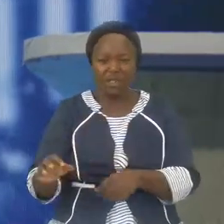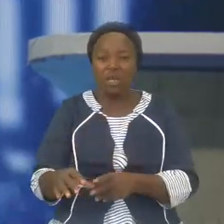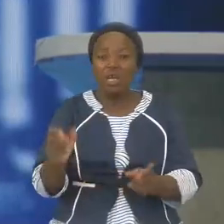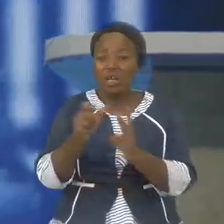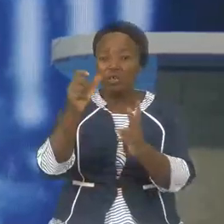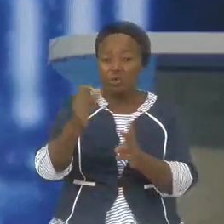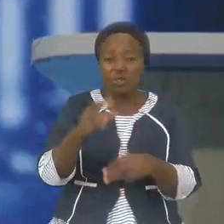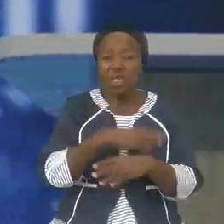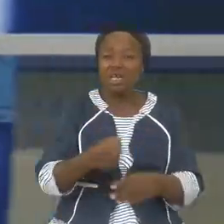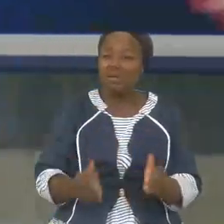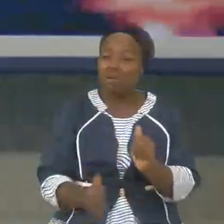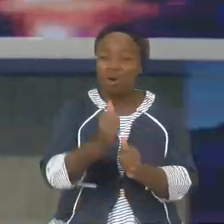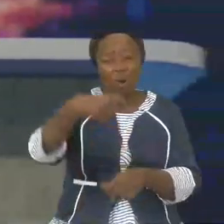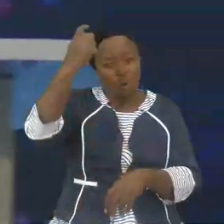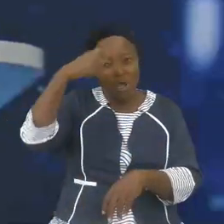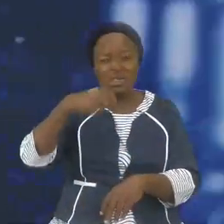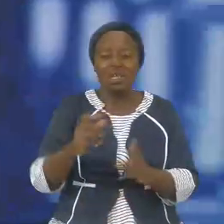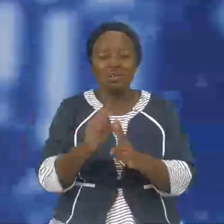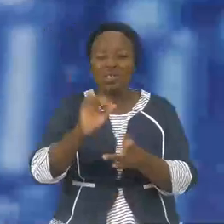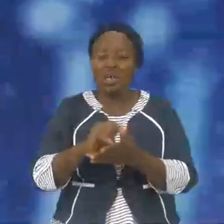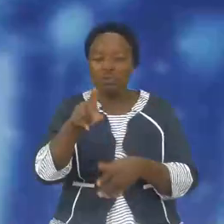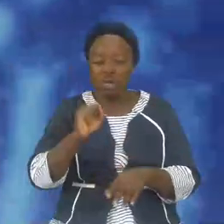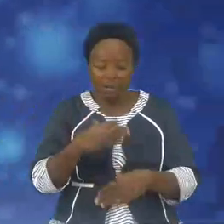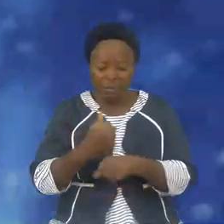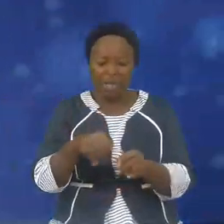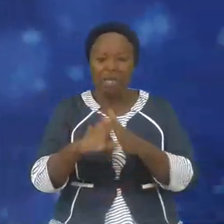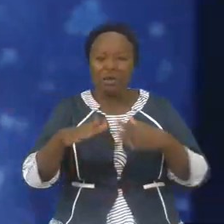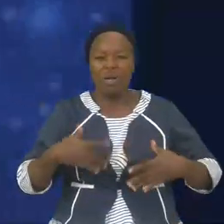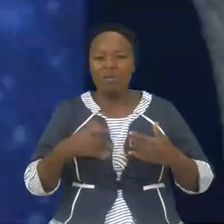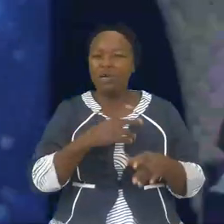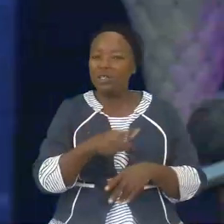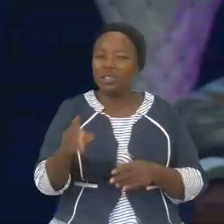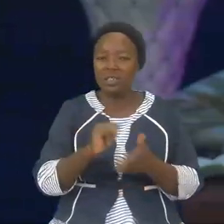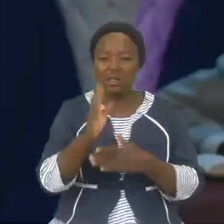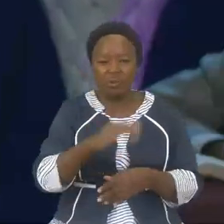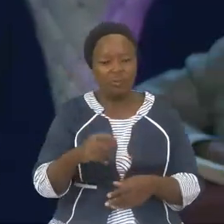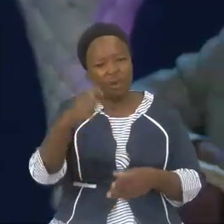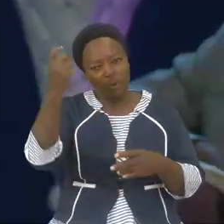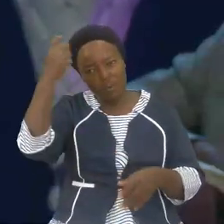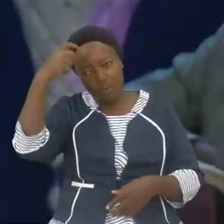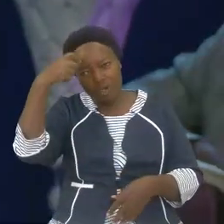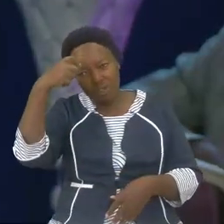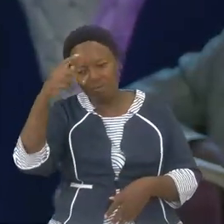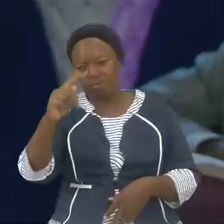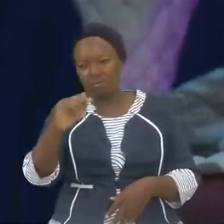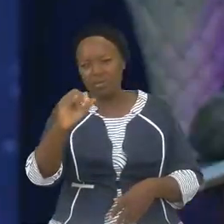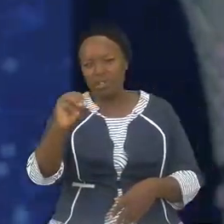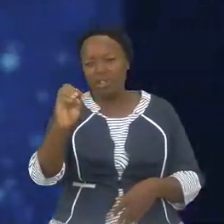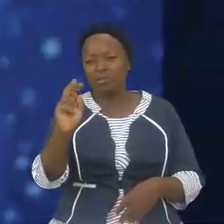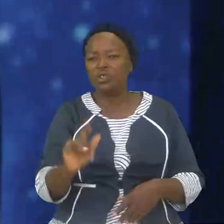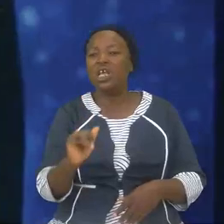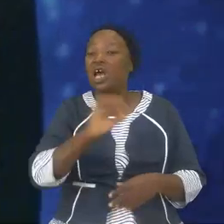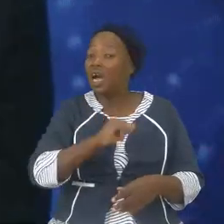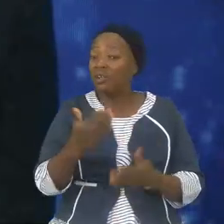qui mène à l'enfer. Mais ceux qui ont fait le choix sage d'embrasser le Seigneur, ceux qui auront